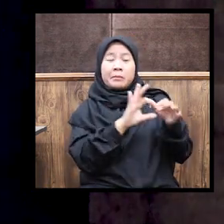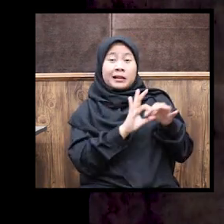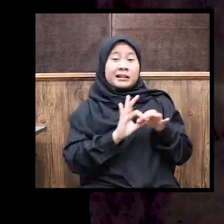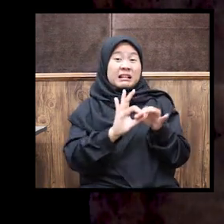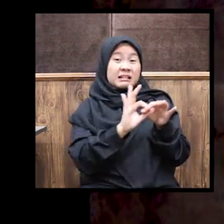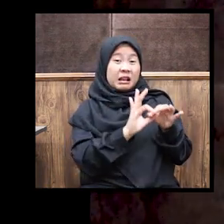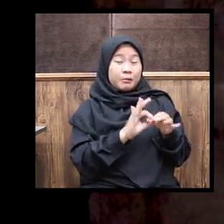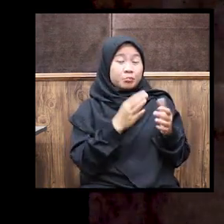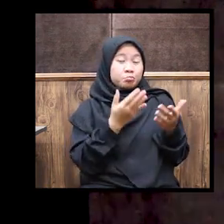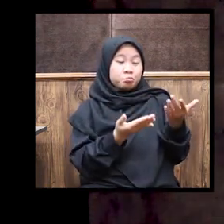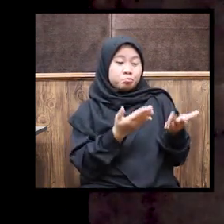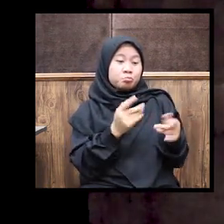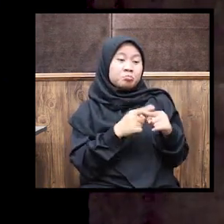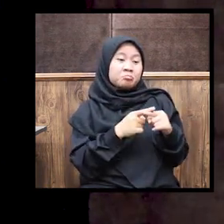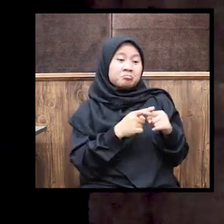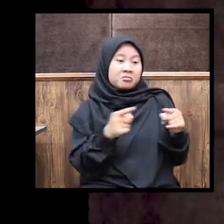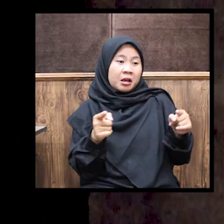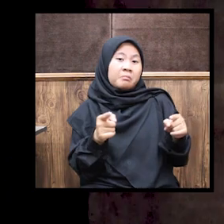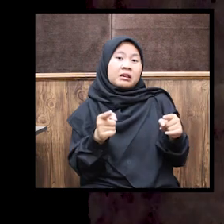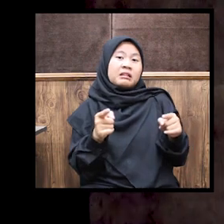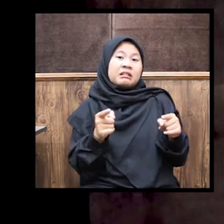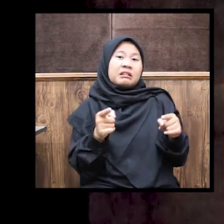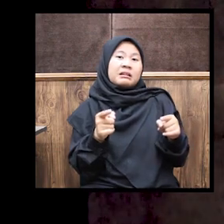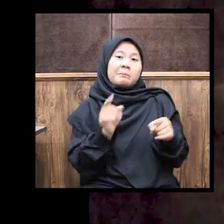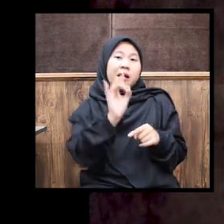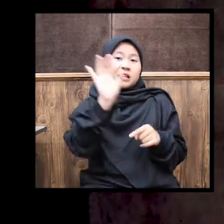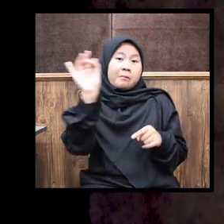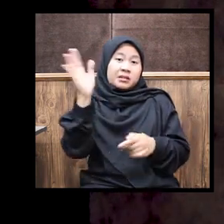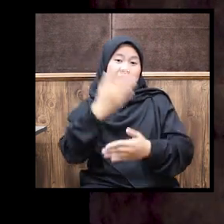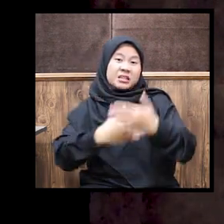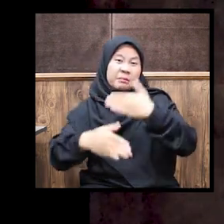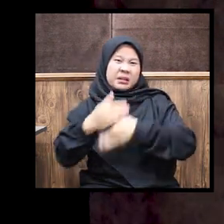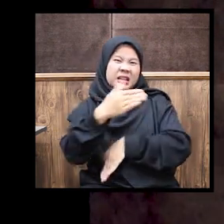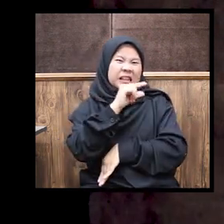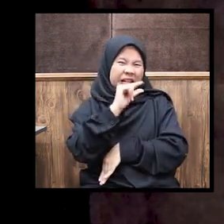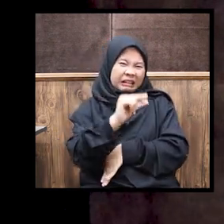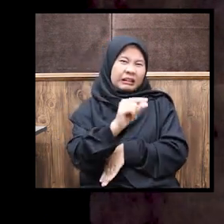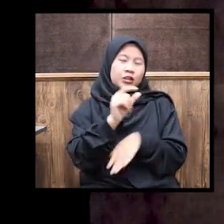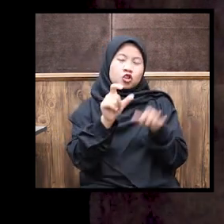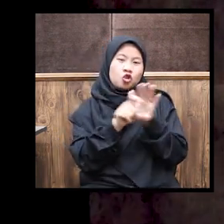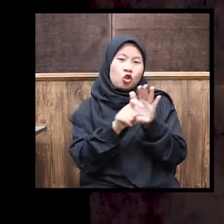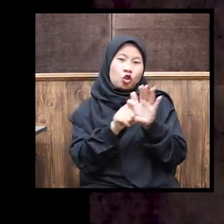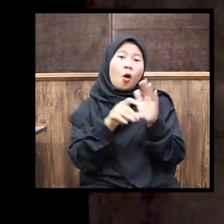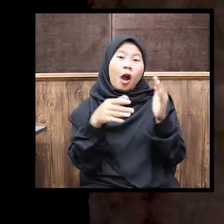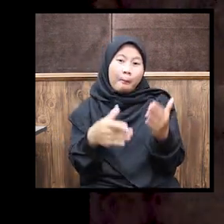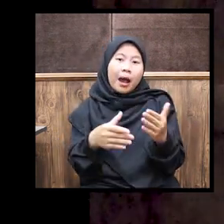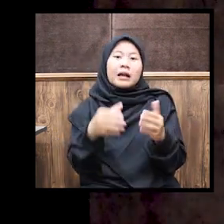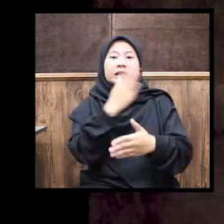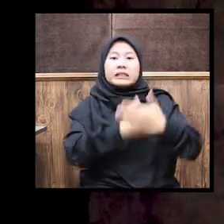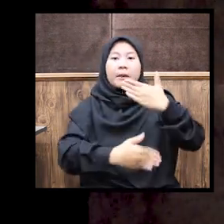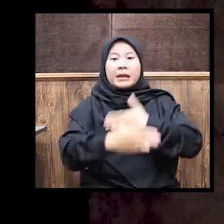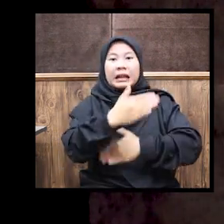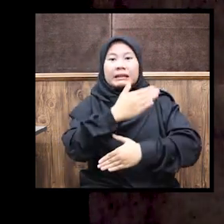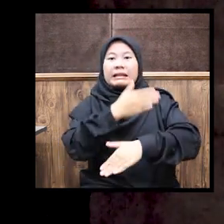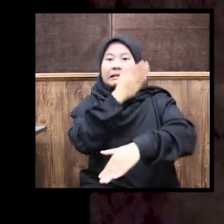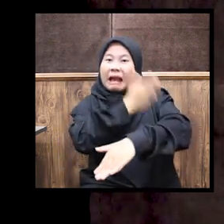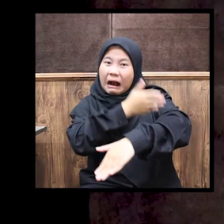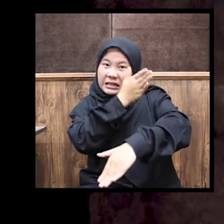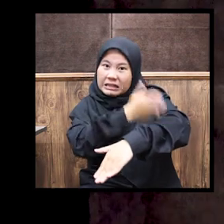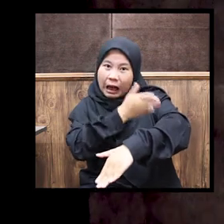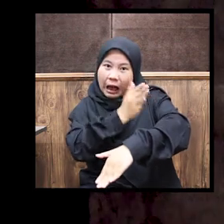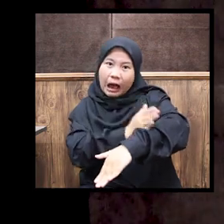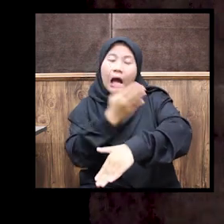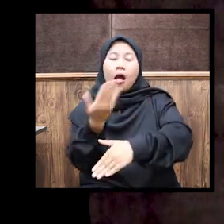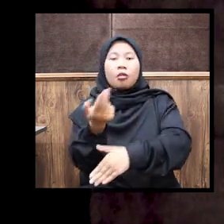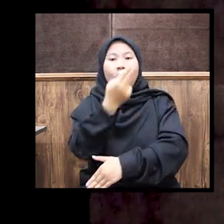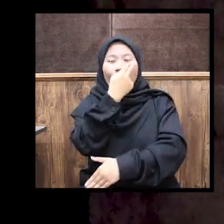tapi ragam disabilitas tidak banyak misalnya dengan disabilitas Daksa kemudian dengan disabil Itas netra